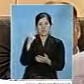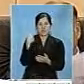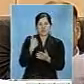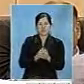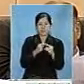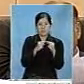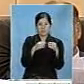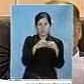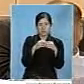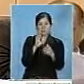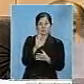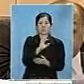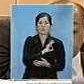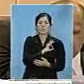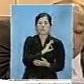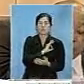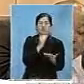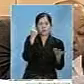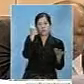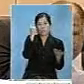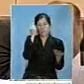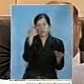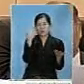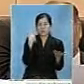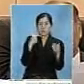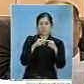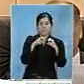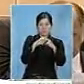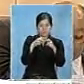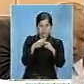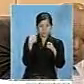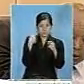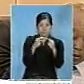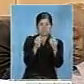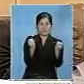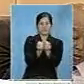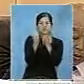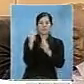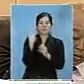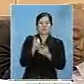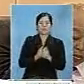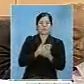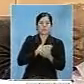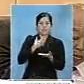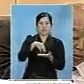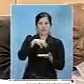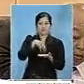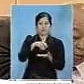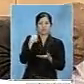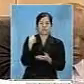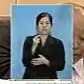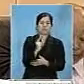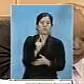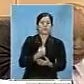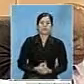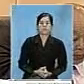นหนึ่งไม่เข้าใจแล้วก็อาจจะดำเนินการตามกฎหมายบางประการผมเองก็น้อมรับนะครับถ้าหากว่าท่านจะดำเนินการตาม